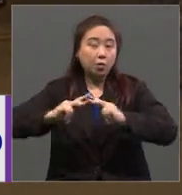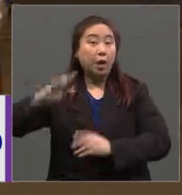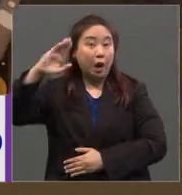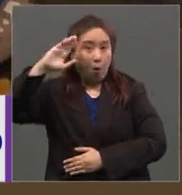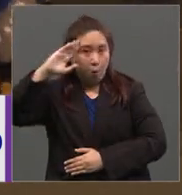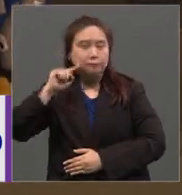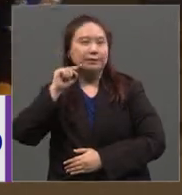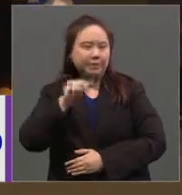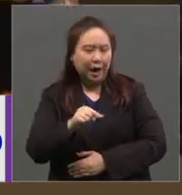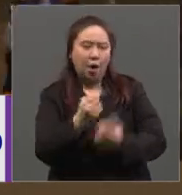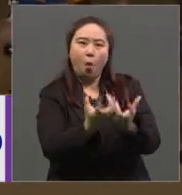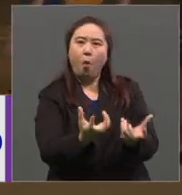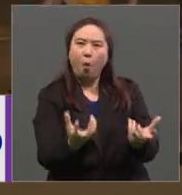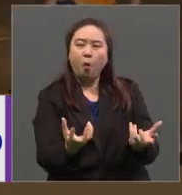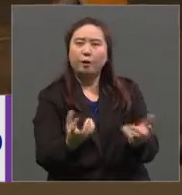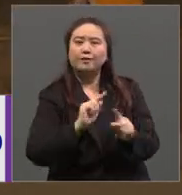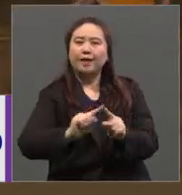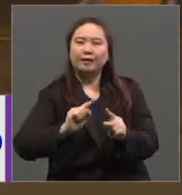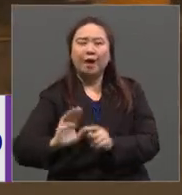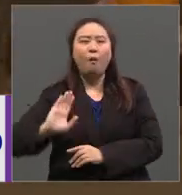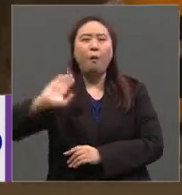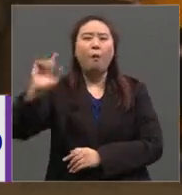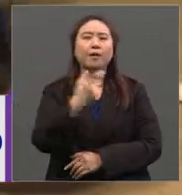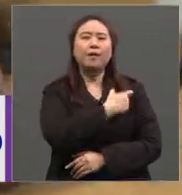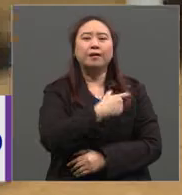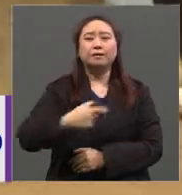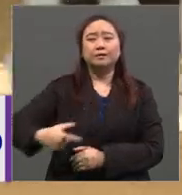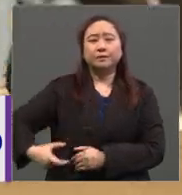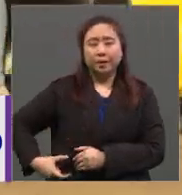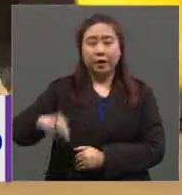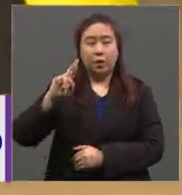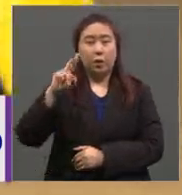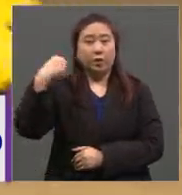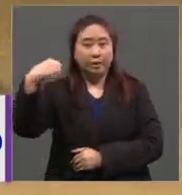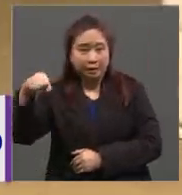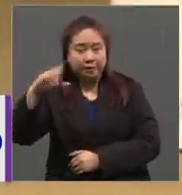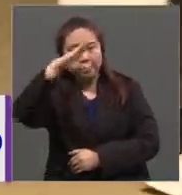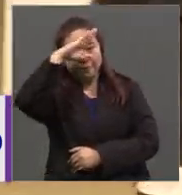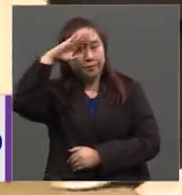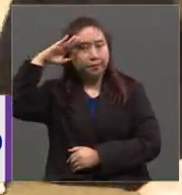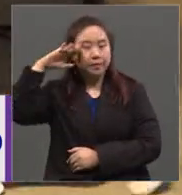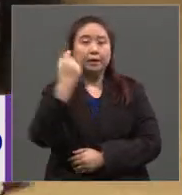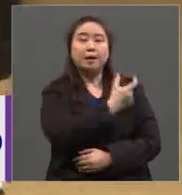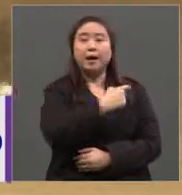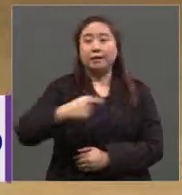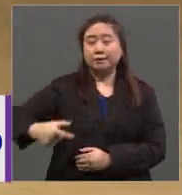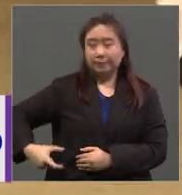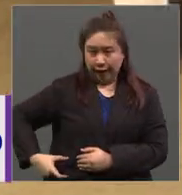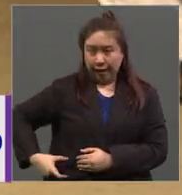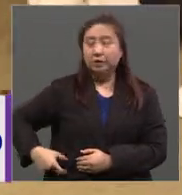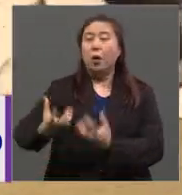ลาโหมให้นำส่งสิ่งของพระราชทานจากพระบาทสมเด็จพระเจ้าอยู่หัวและสมเด็จพระนางเจ้าพระบรม